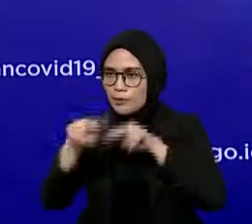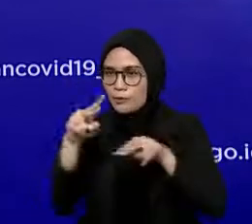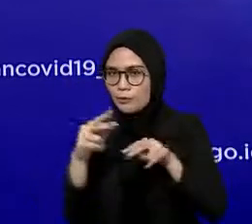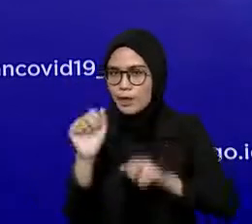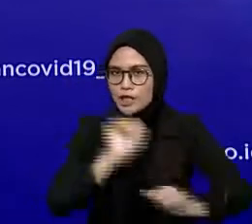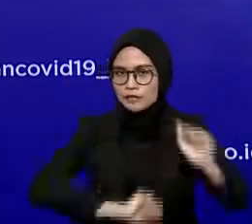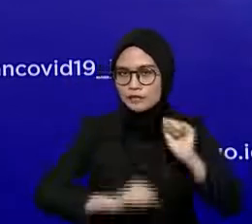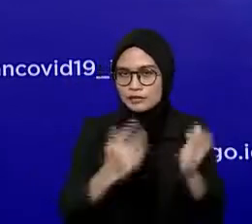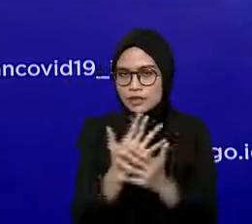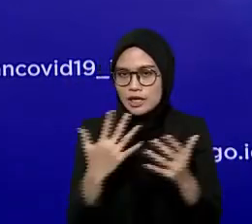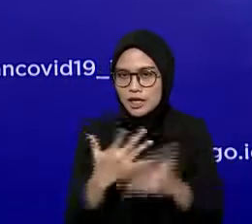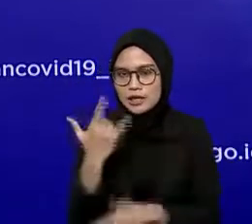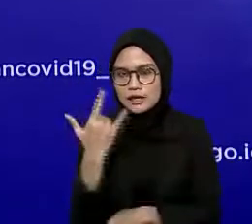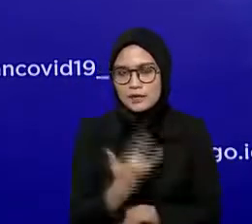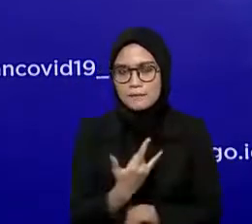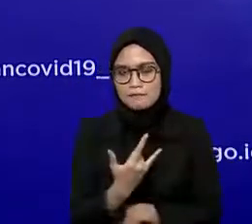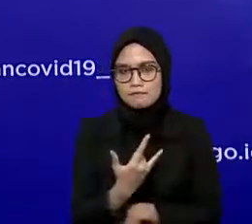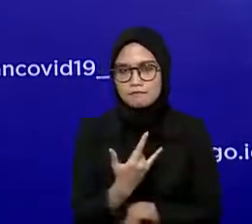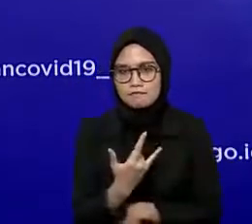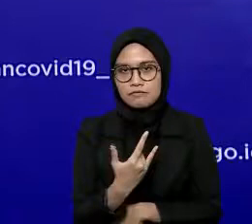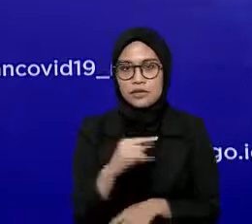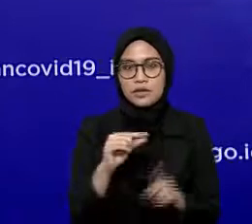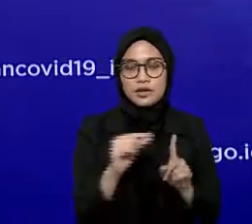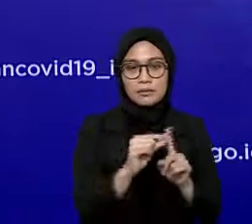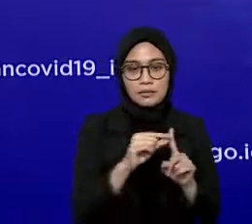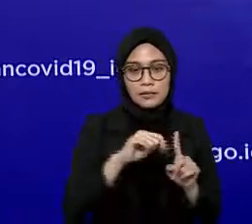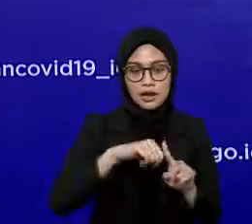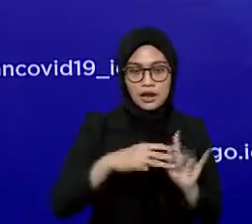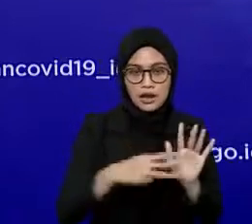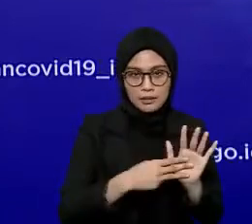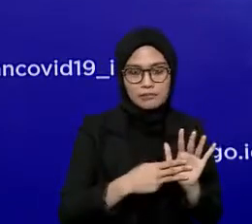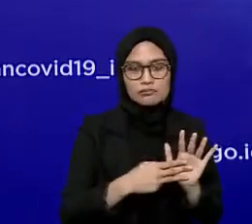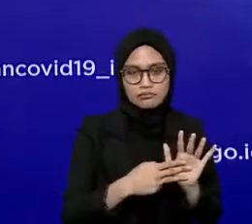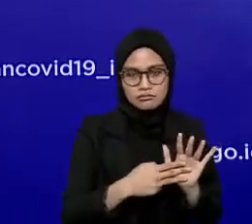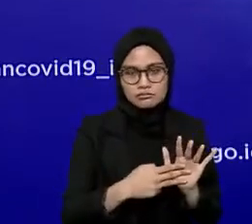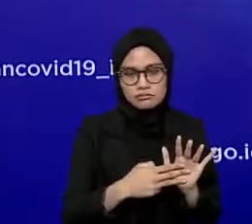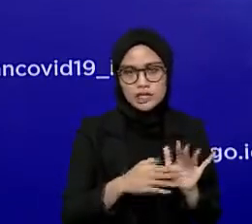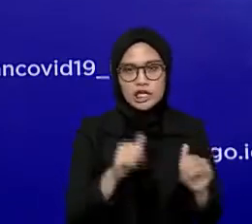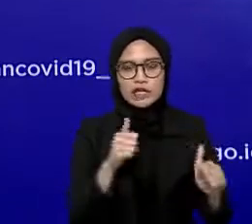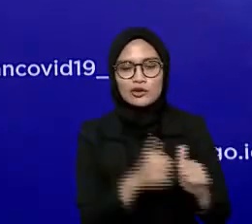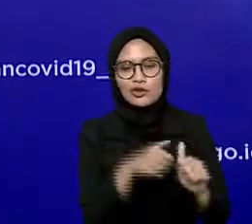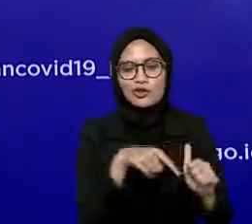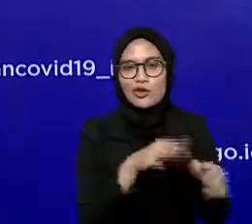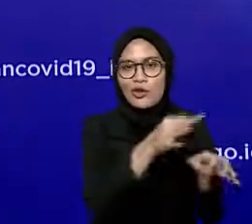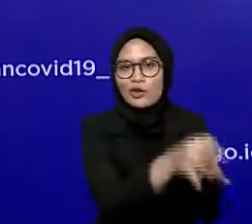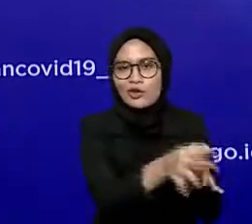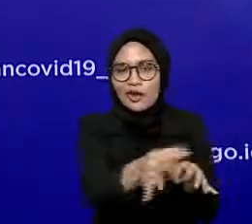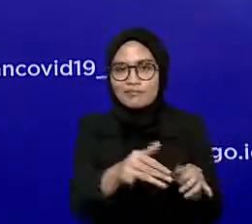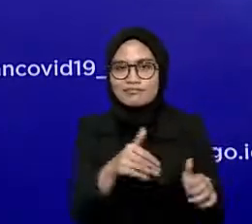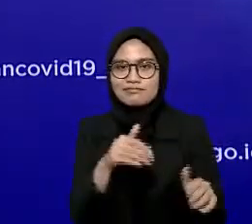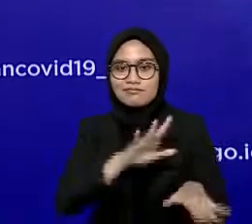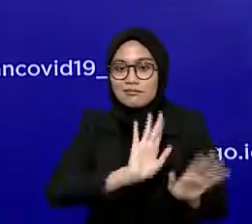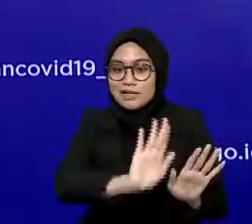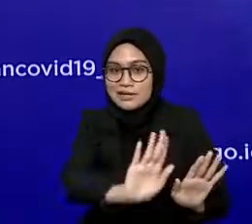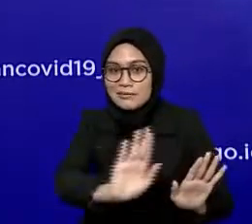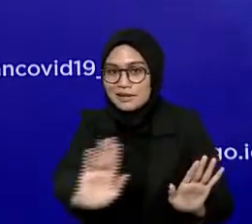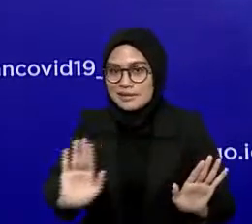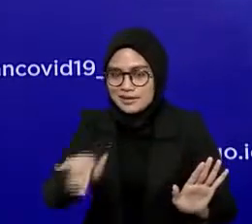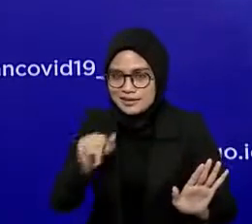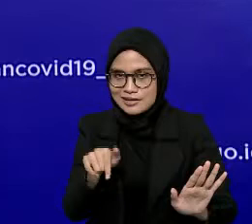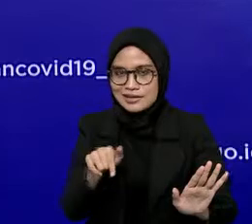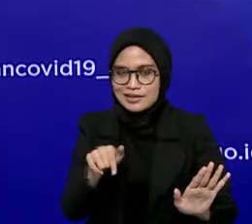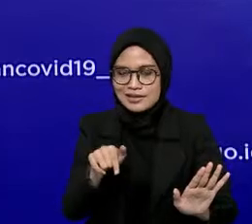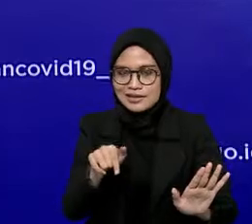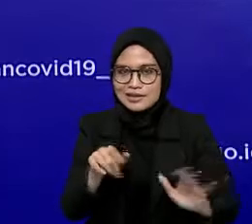masyarakat dengan melanjutkan pelaksanaan PPKM sesuai leveling masing-masing kabupaten kota dengan